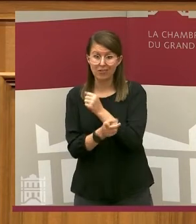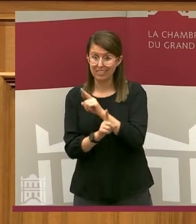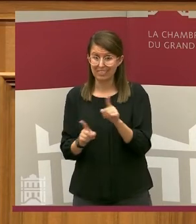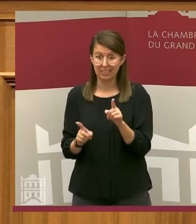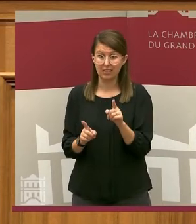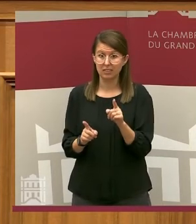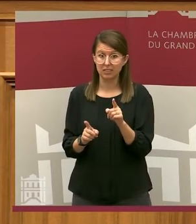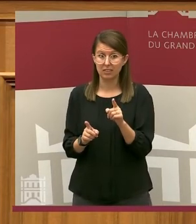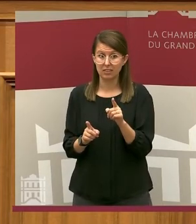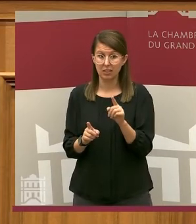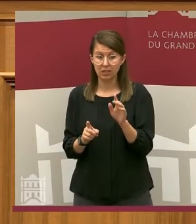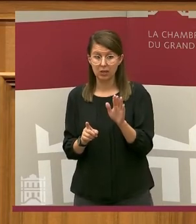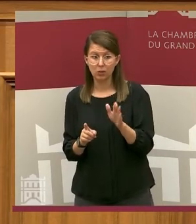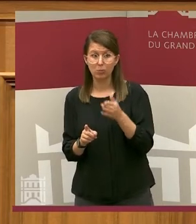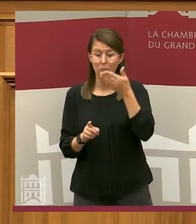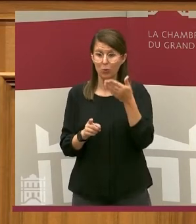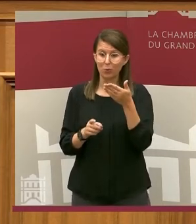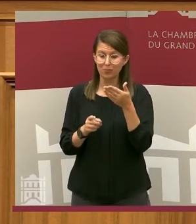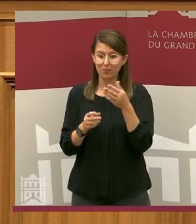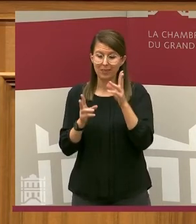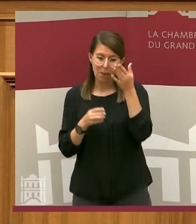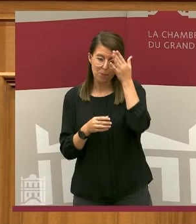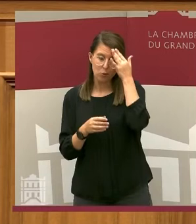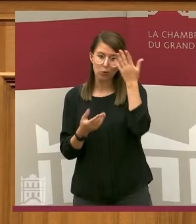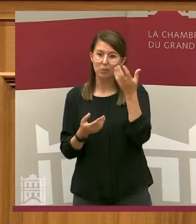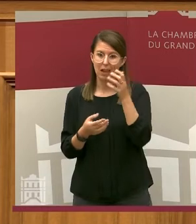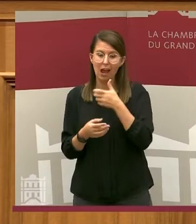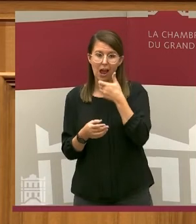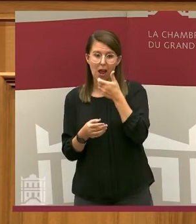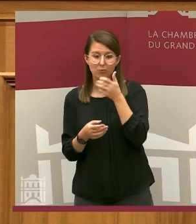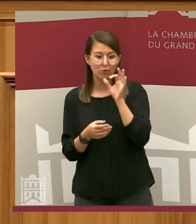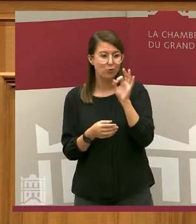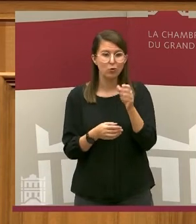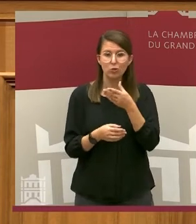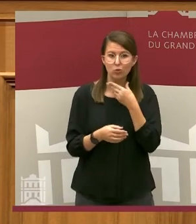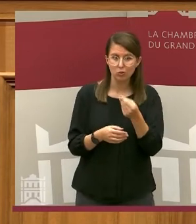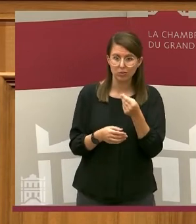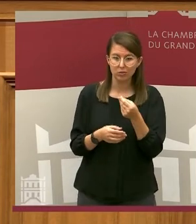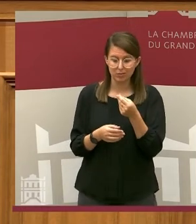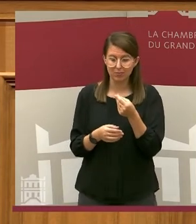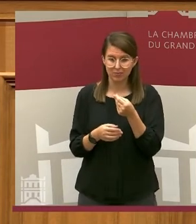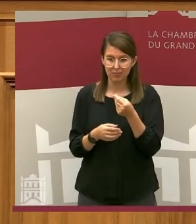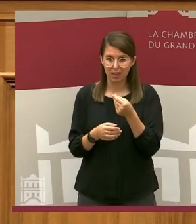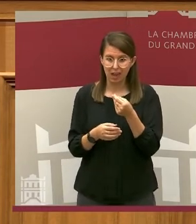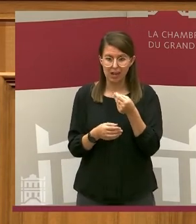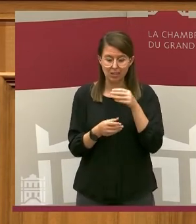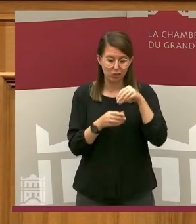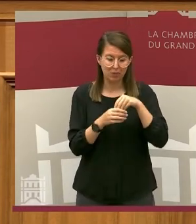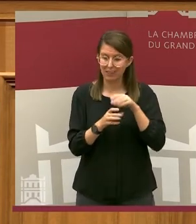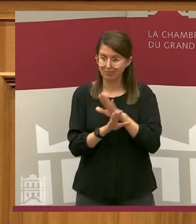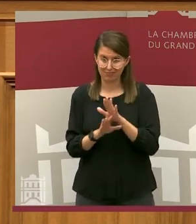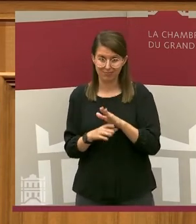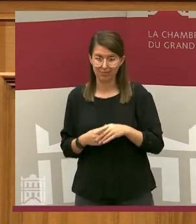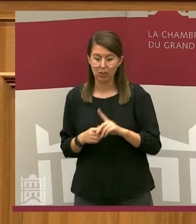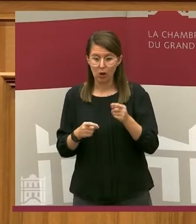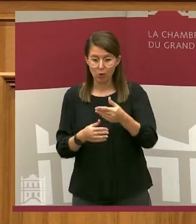der berühmten Apfel für den Durchstab Zeit zu lehren, hat viel zu doch nicht draus gemacht. Und das haben wir während der